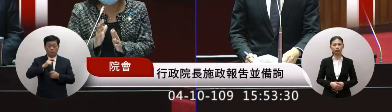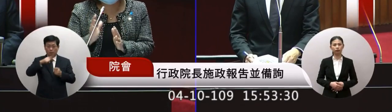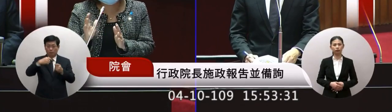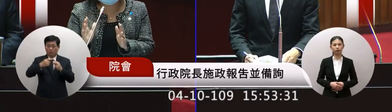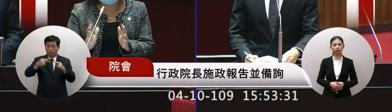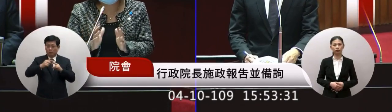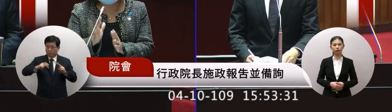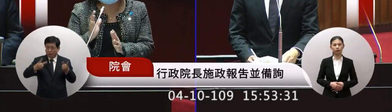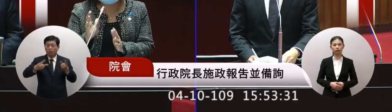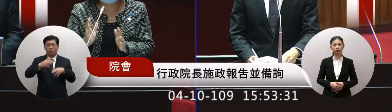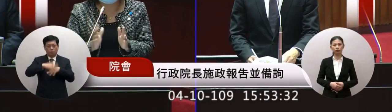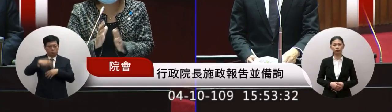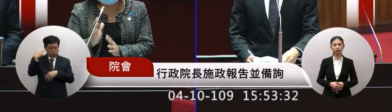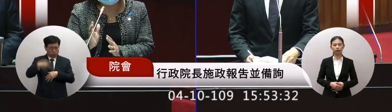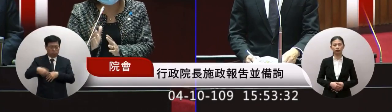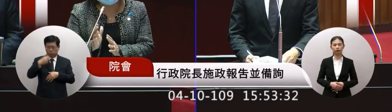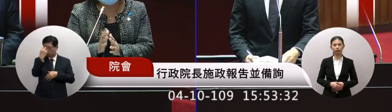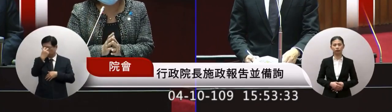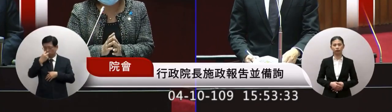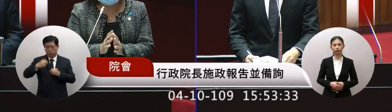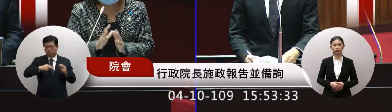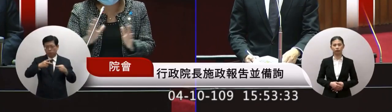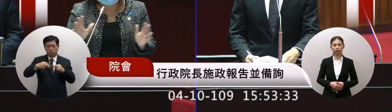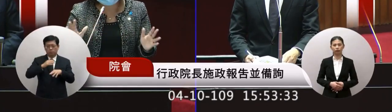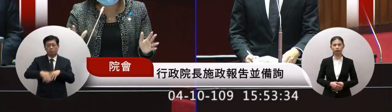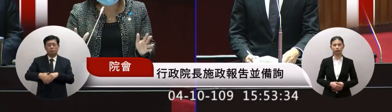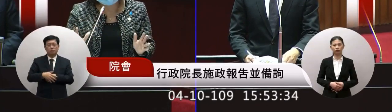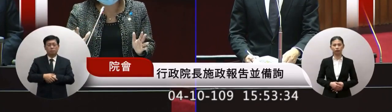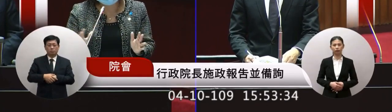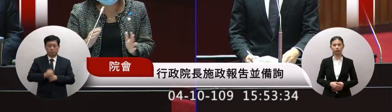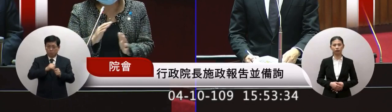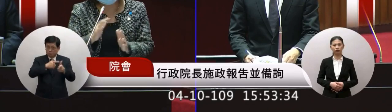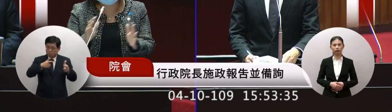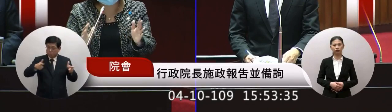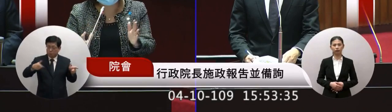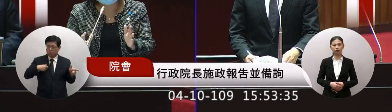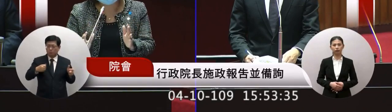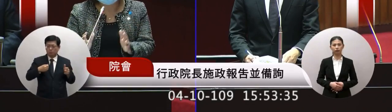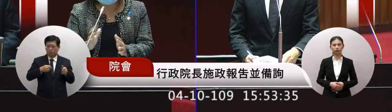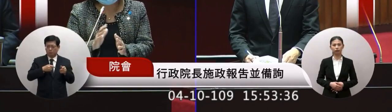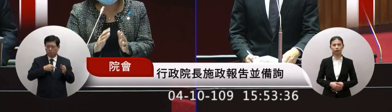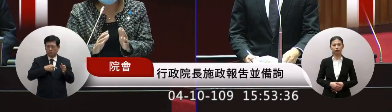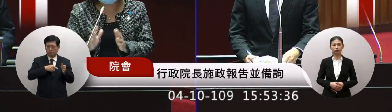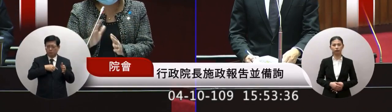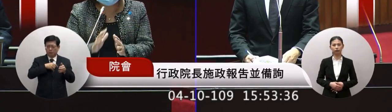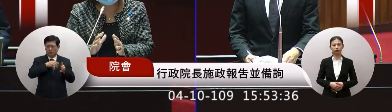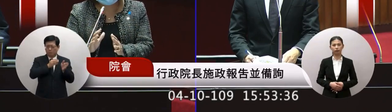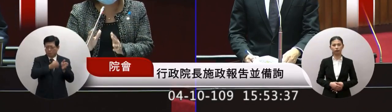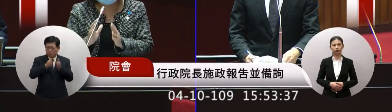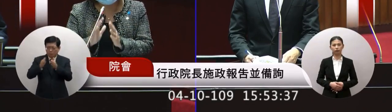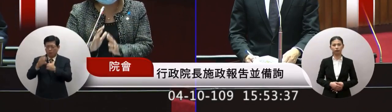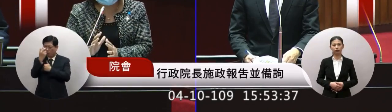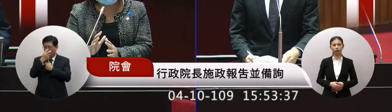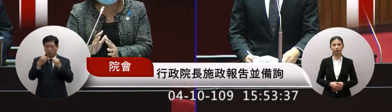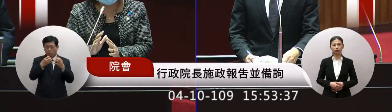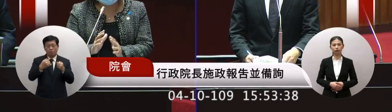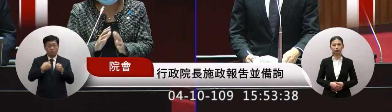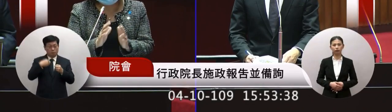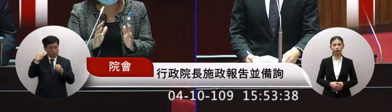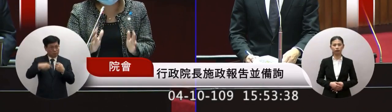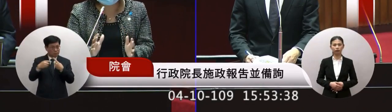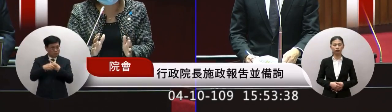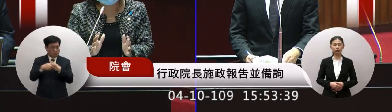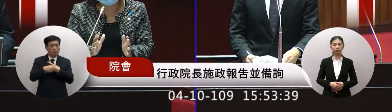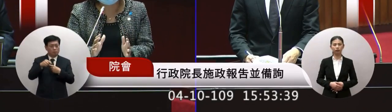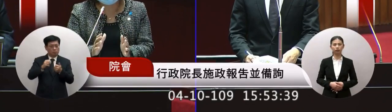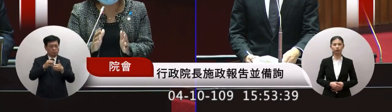会搁重新去做一寡检讨吼，啊多方面来吼，从各个面向 来做讨论，啊，看要哪来改革，哦，这